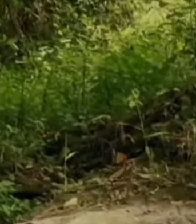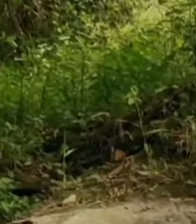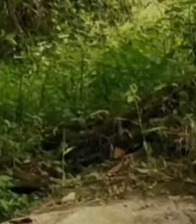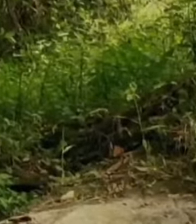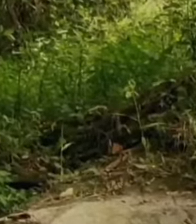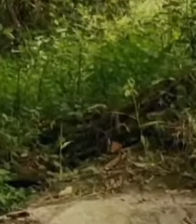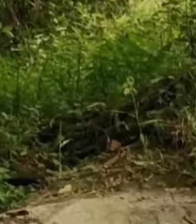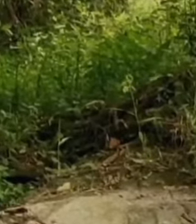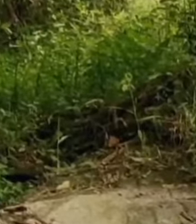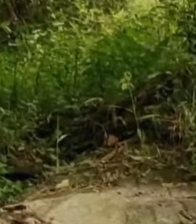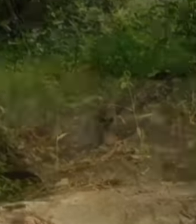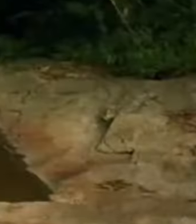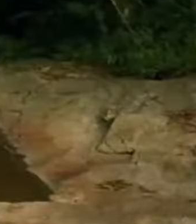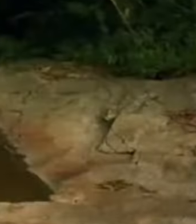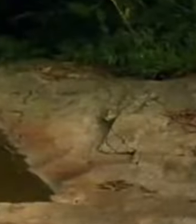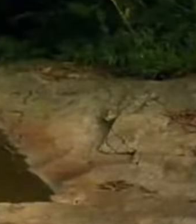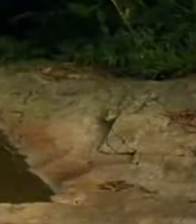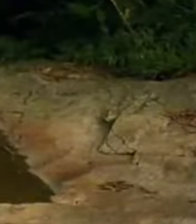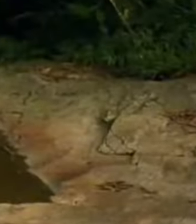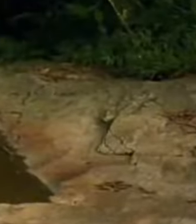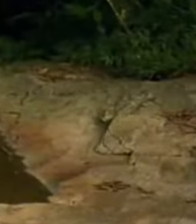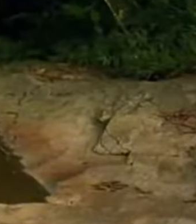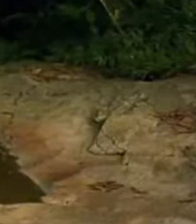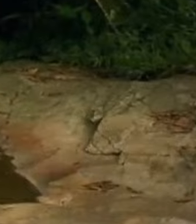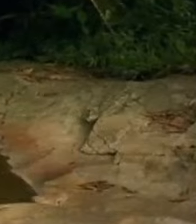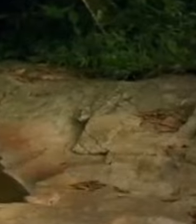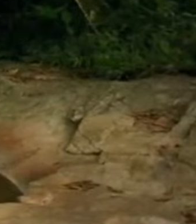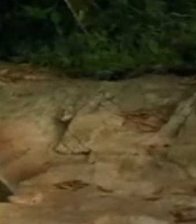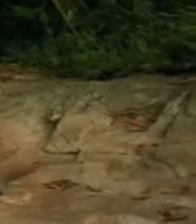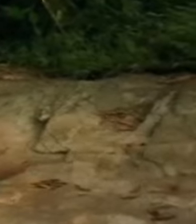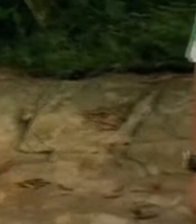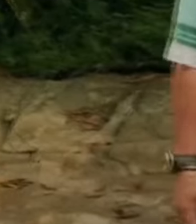Pada hari raya ketiga nanti. Betul tu, Jamil.